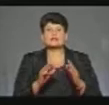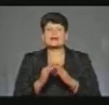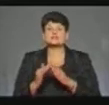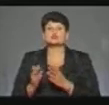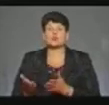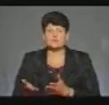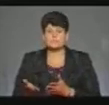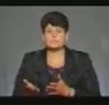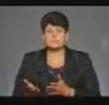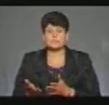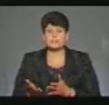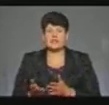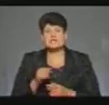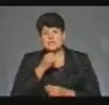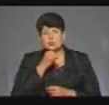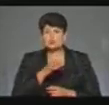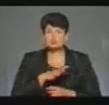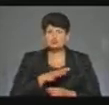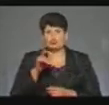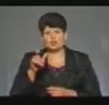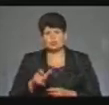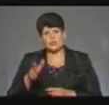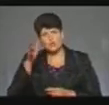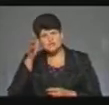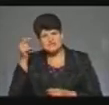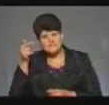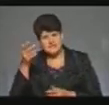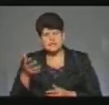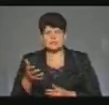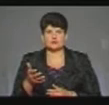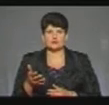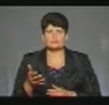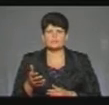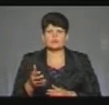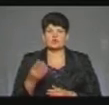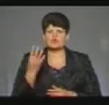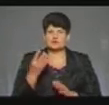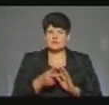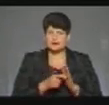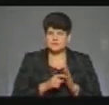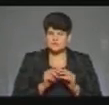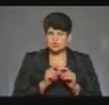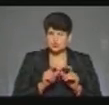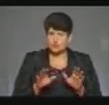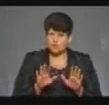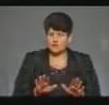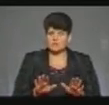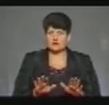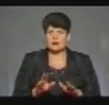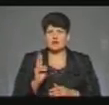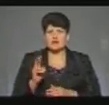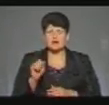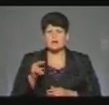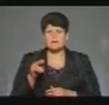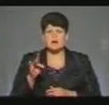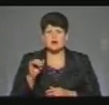Ось, ну, добре, скажімо так, дідусь був людина з освітою, освітою в плані. Чотирикласна школа це знімається, але капрал